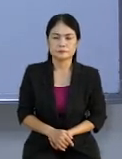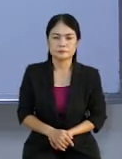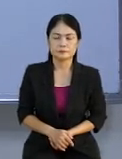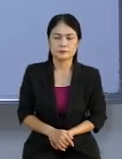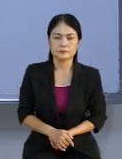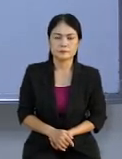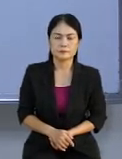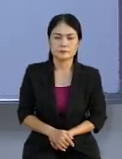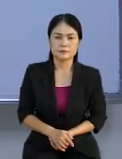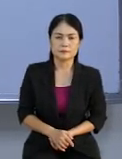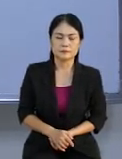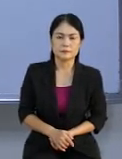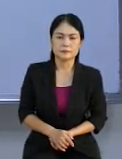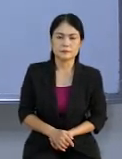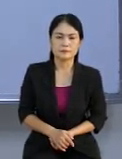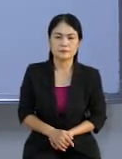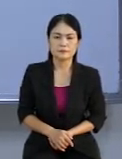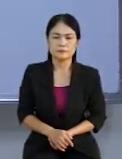và